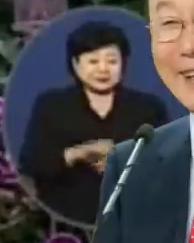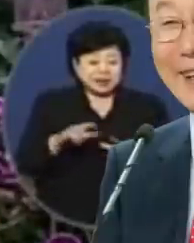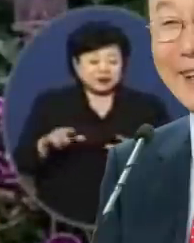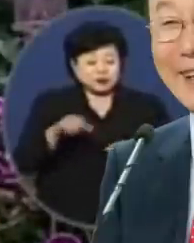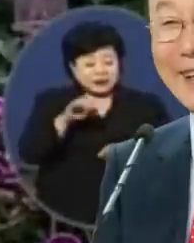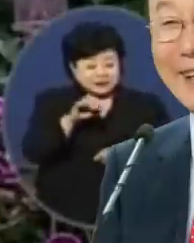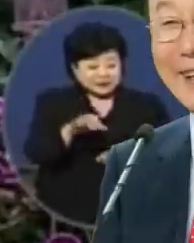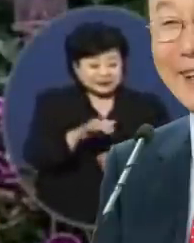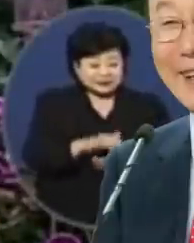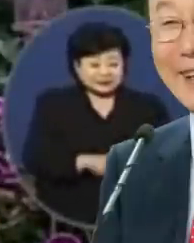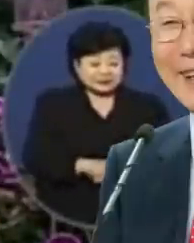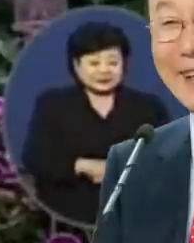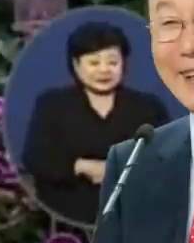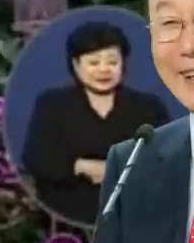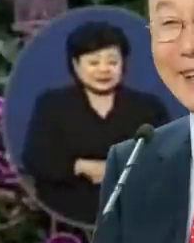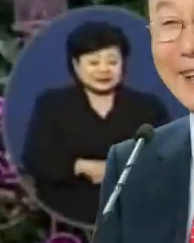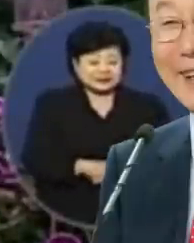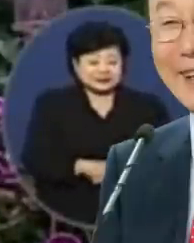애굽에서